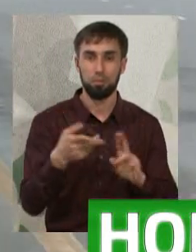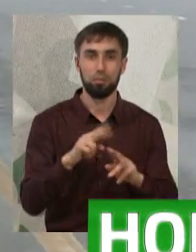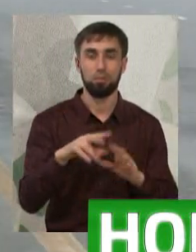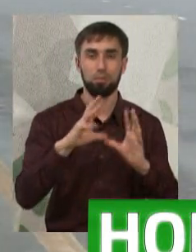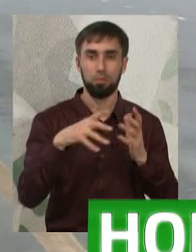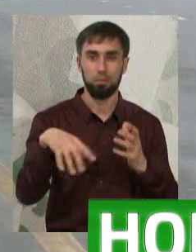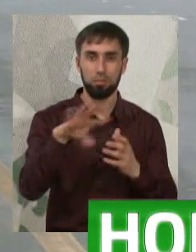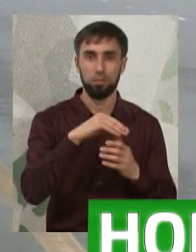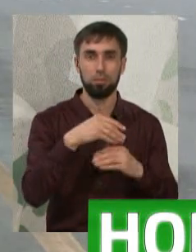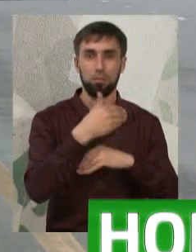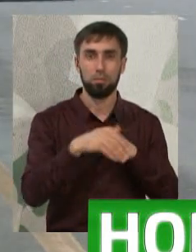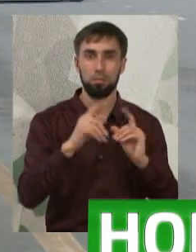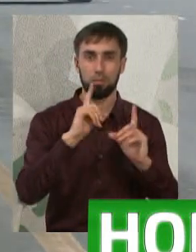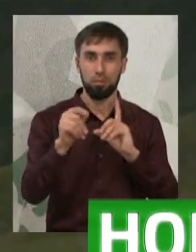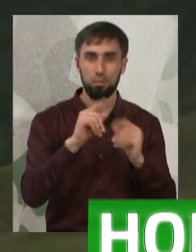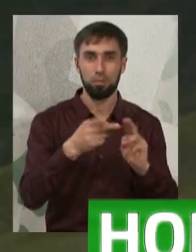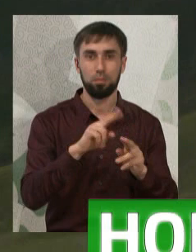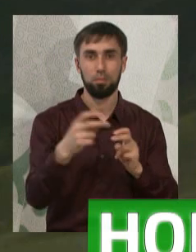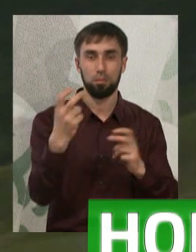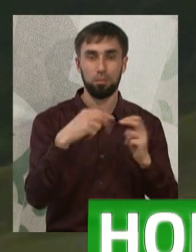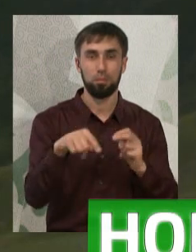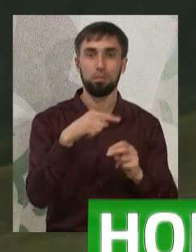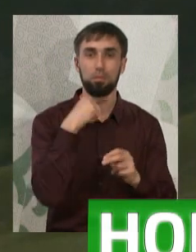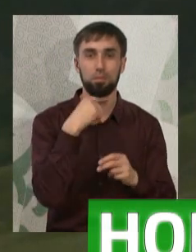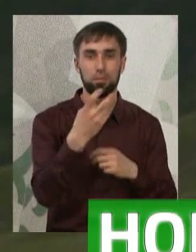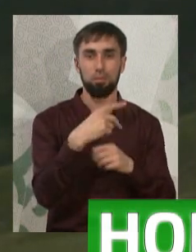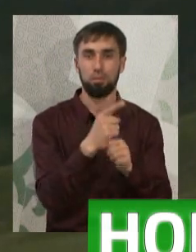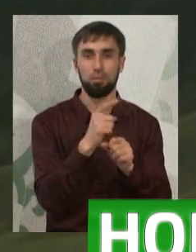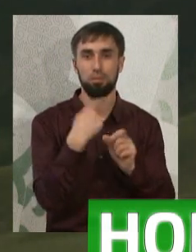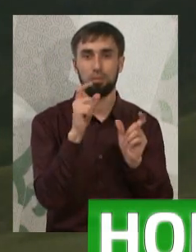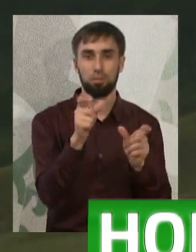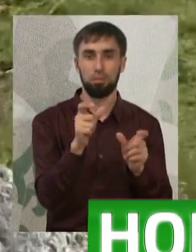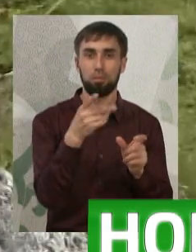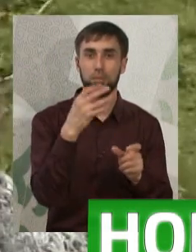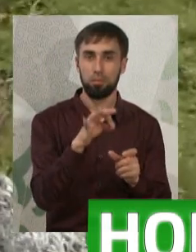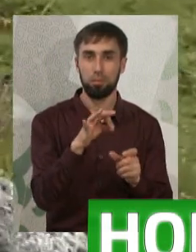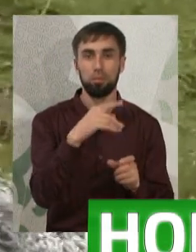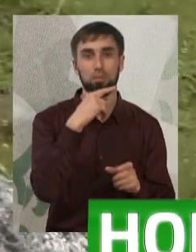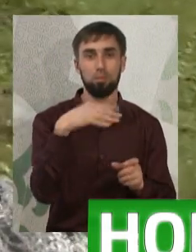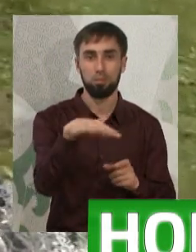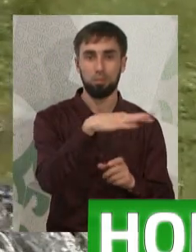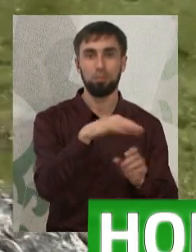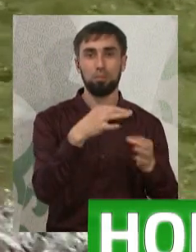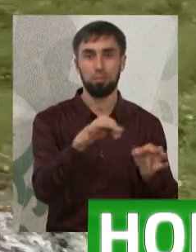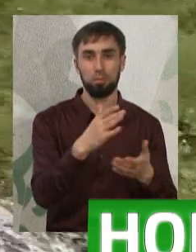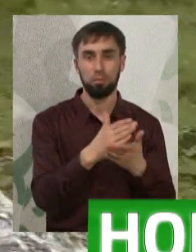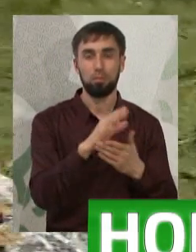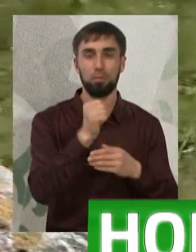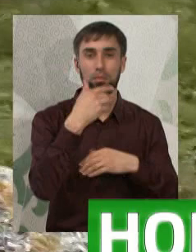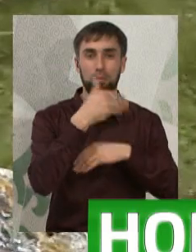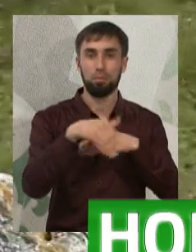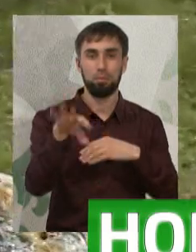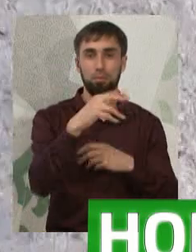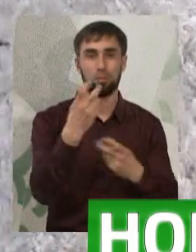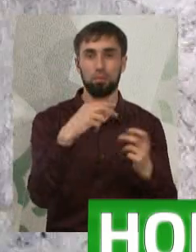миру, въезд иностранным туристам запрещен на территорию Ингушетии. Однако ограничительные меры не коснулись российских туристов.